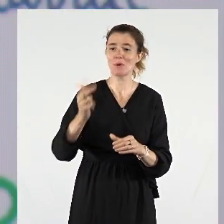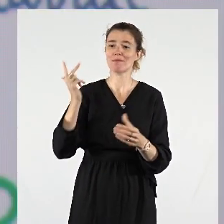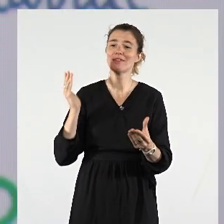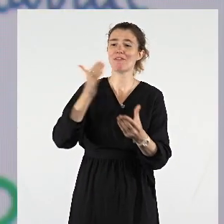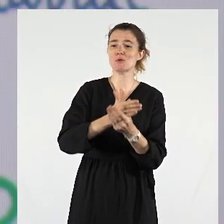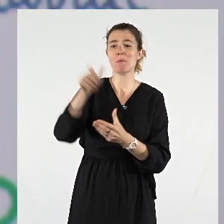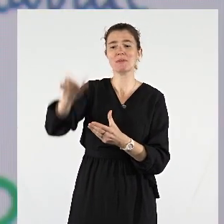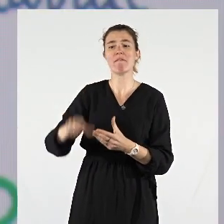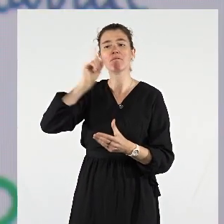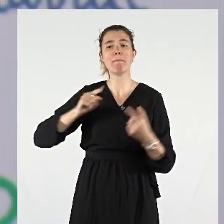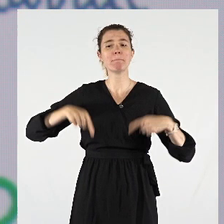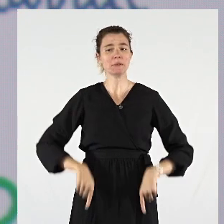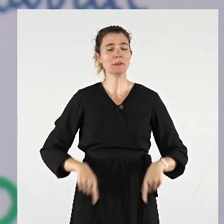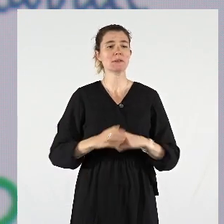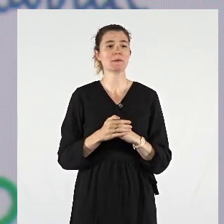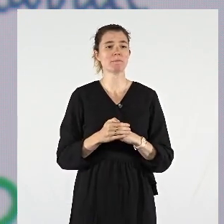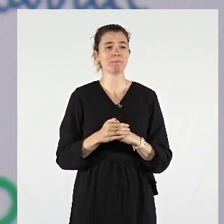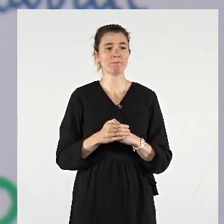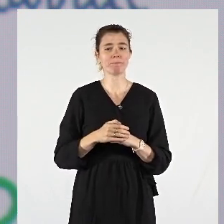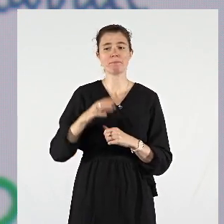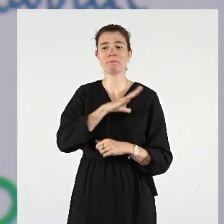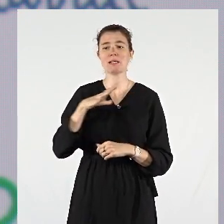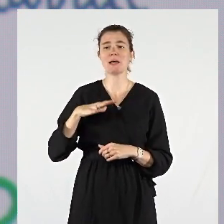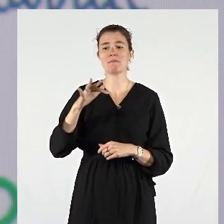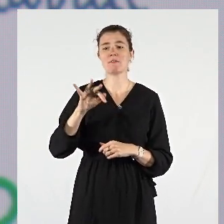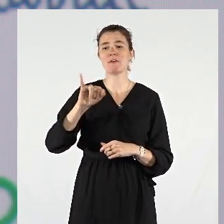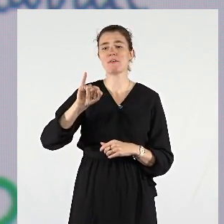ministre. C'est Agnès Firmin-Lebaudot,